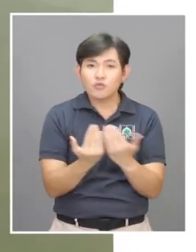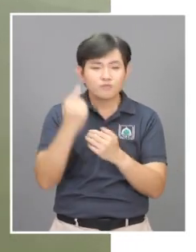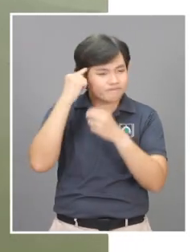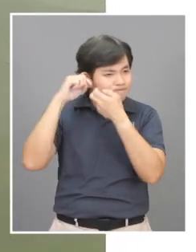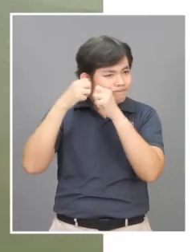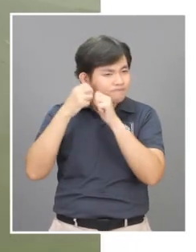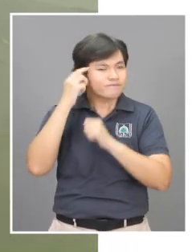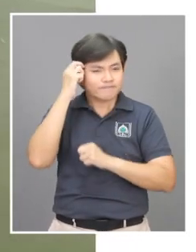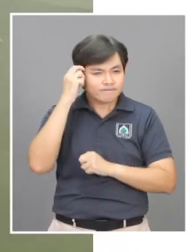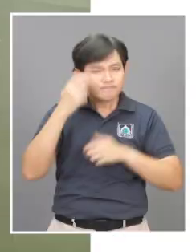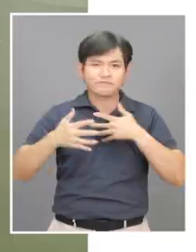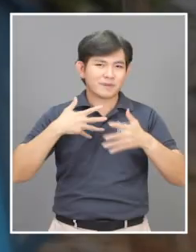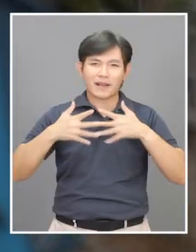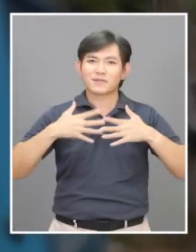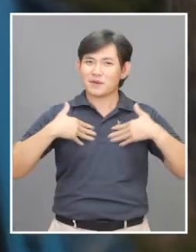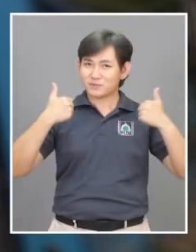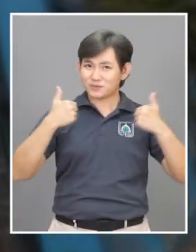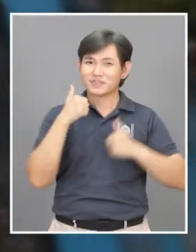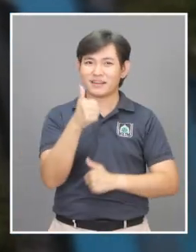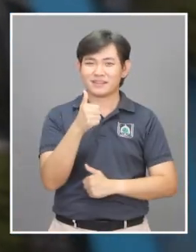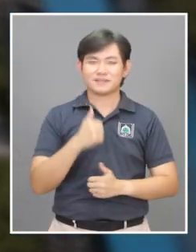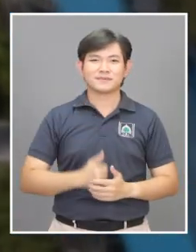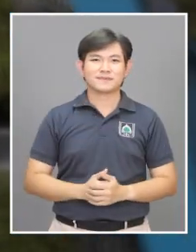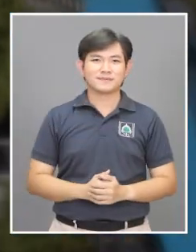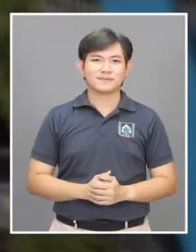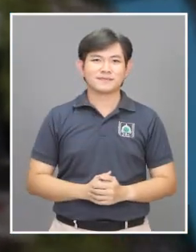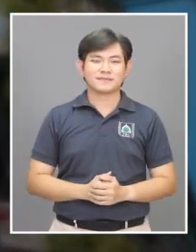นี้เนี่ยนะครับเราสามารถมีความสุขได้